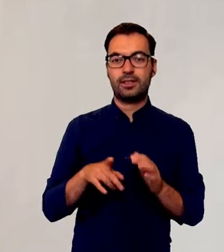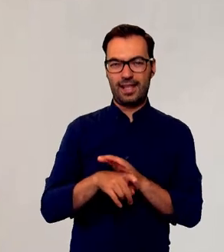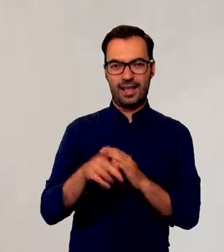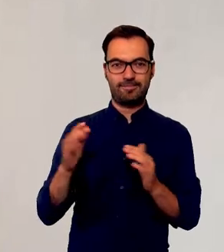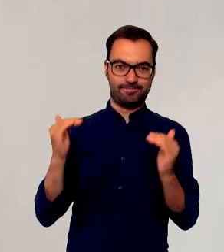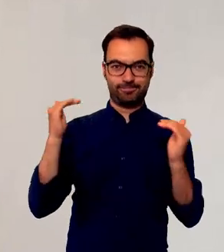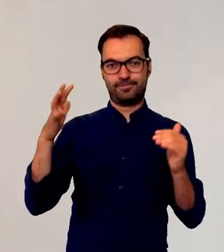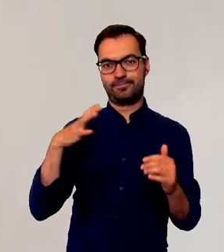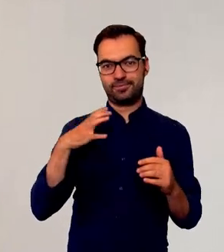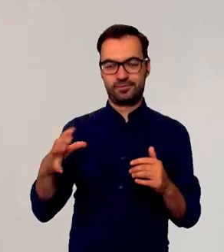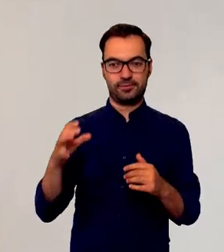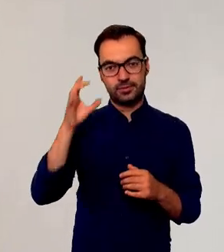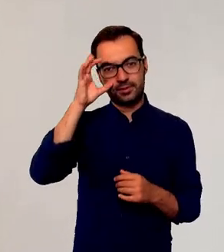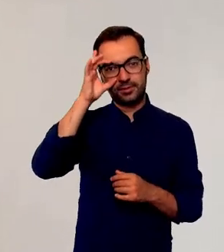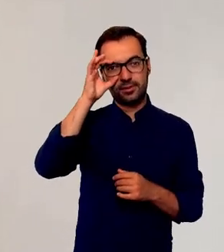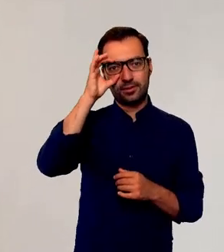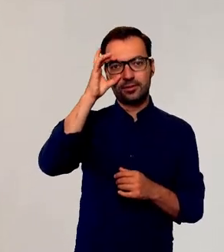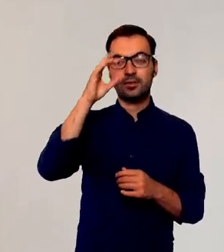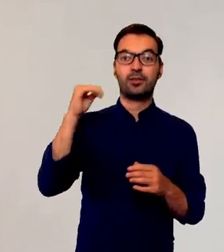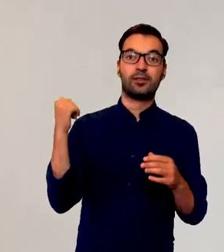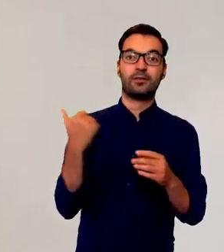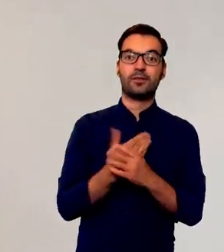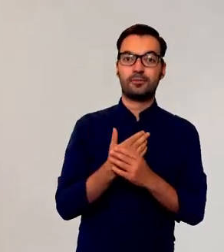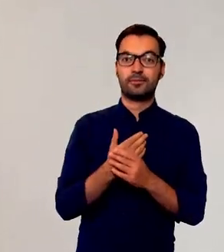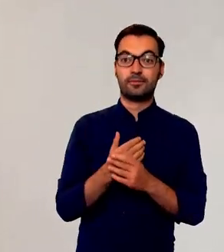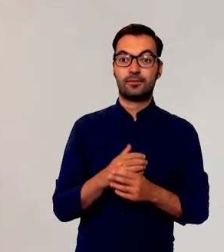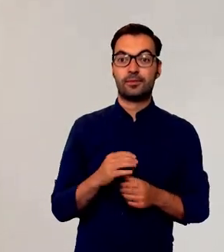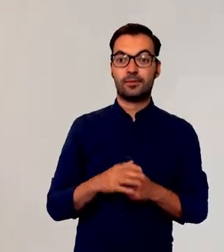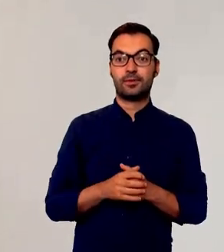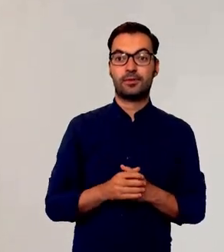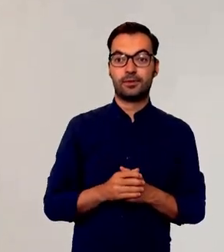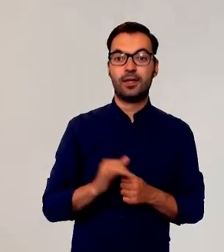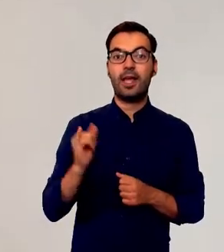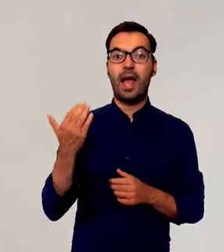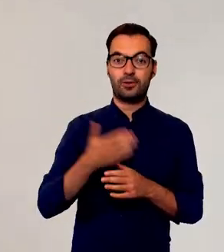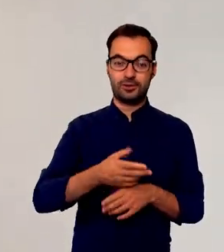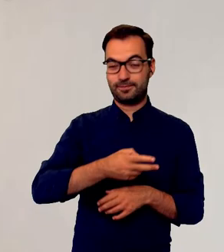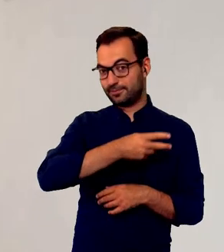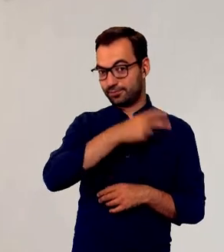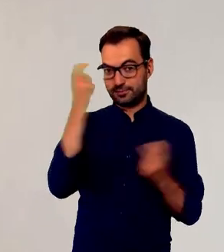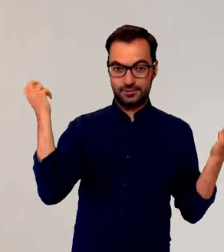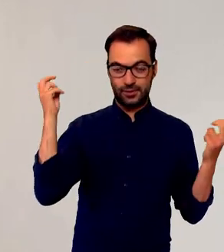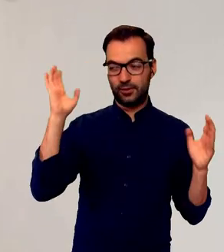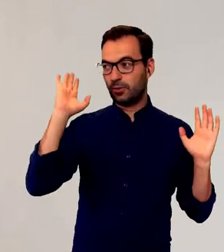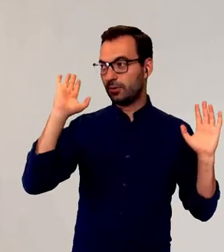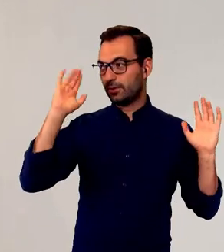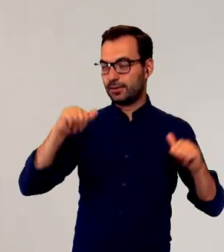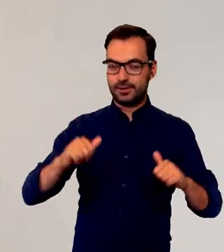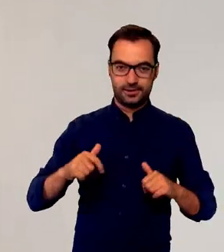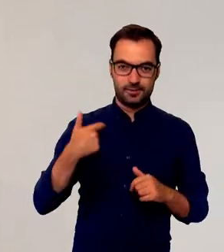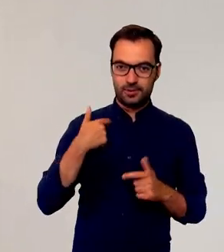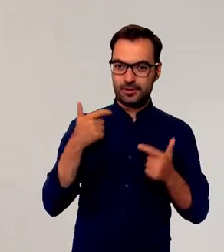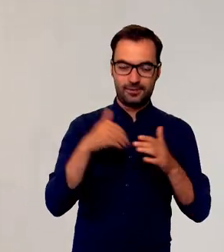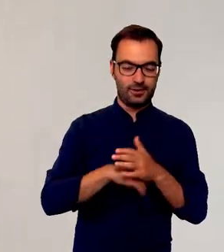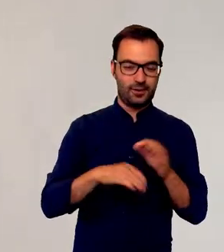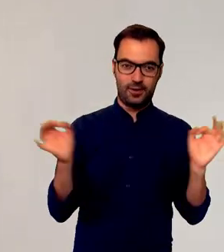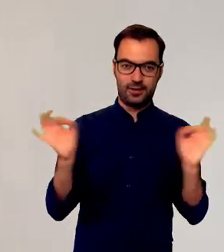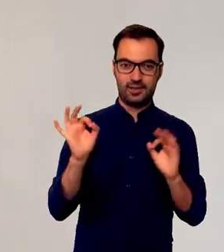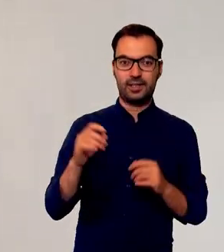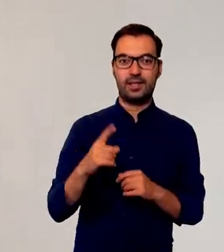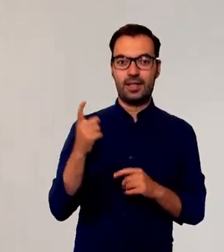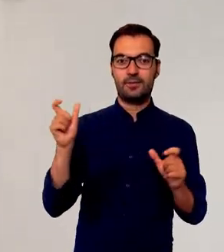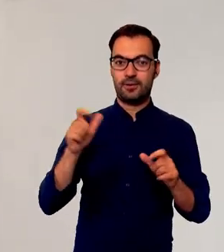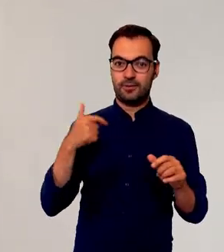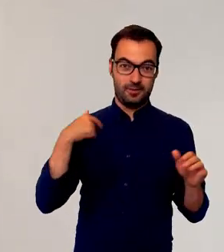elit, dla jakichś firm, które jak poszło morze alkoholu, to tam się działy cuda. Ja kiedyś z jednej